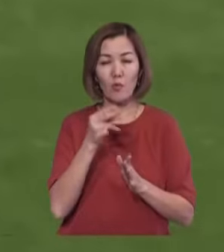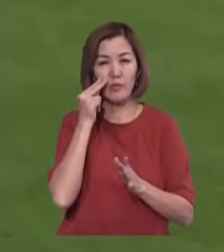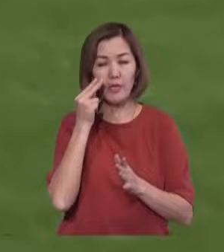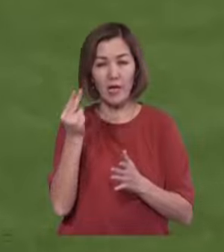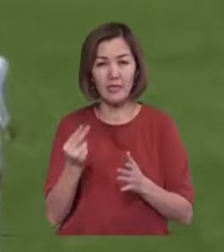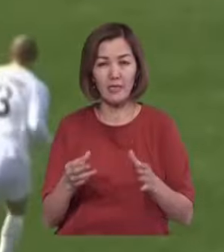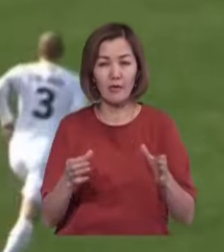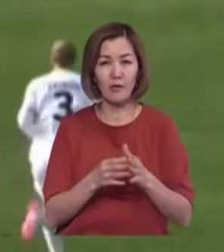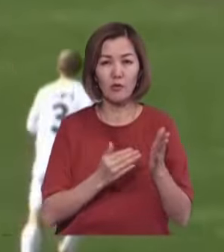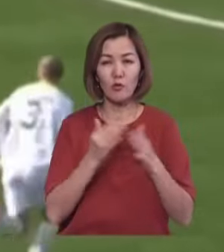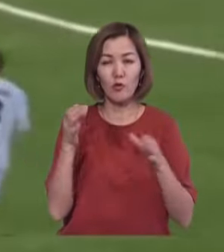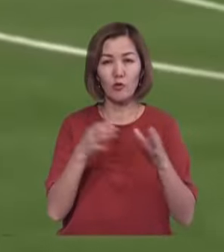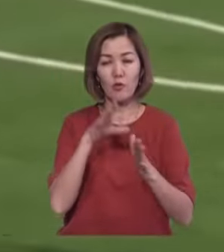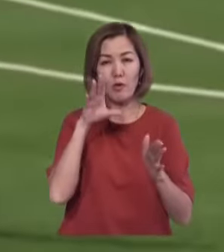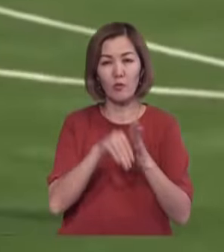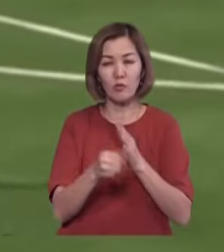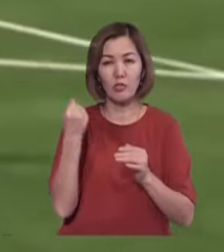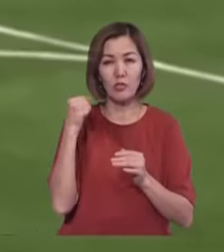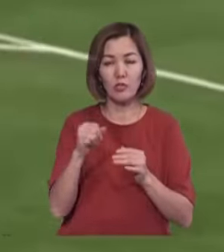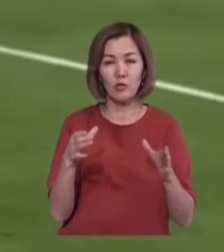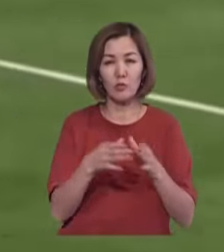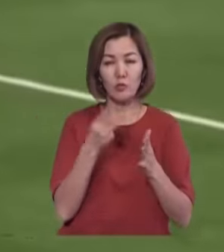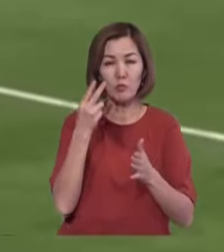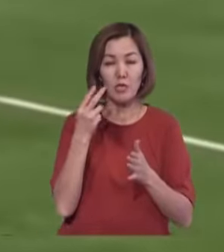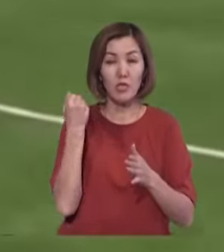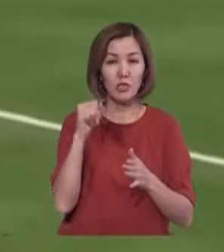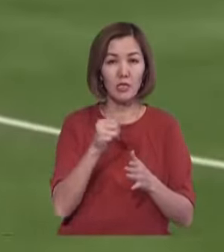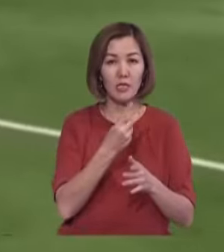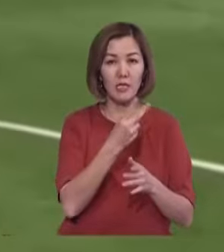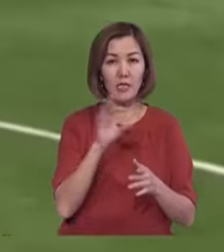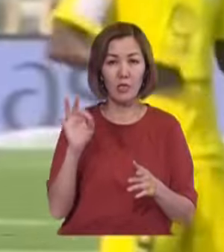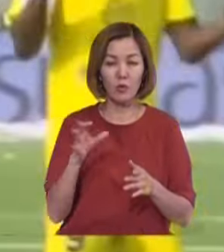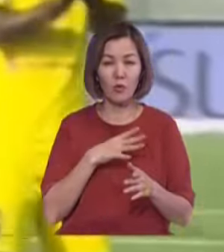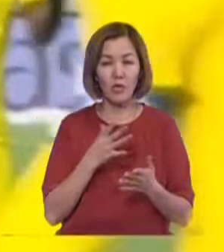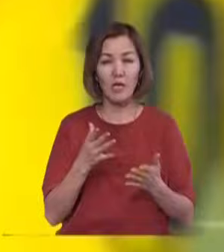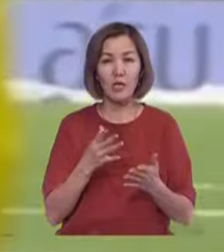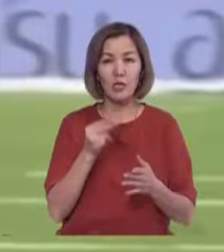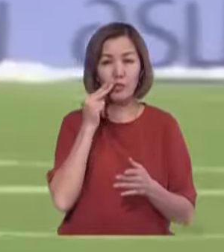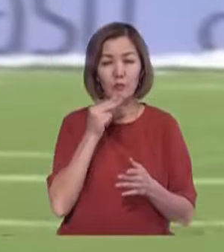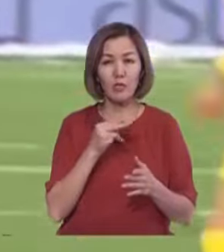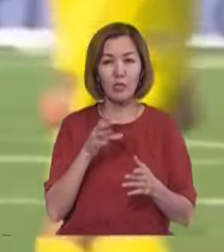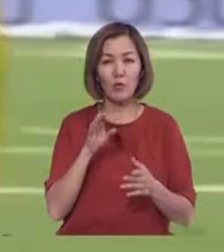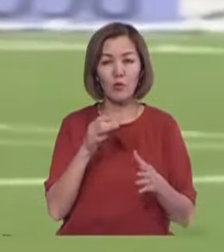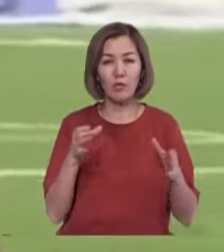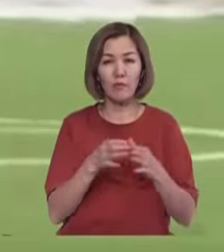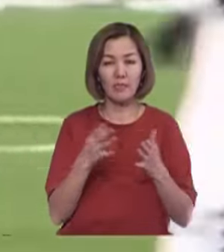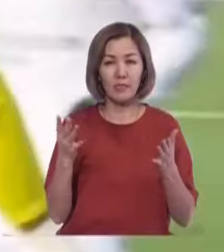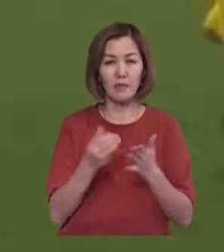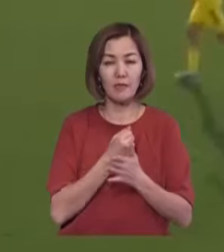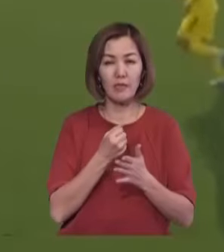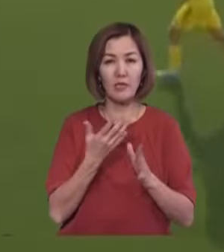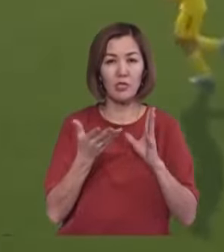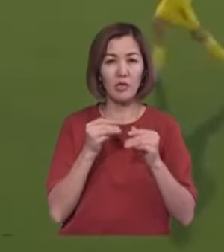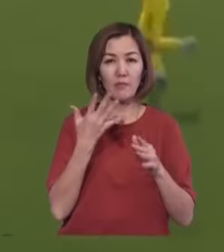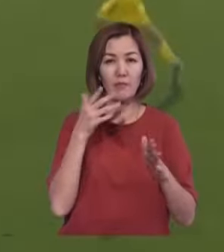жоғары топқа биыл қосылған Жеңіс ұжымын қиындықсыз жеңді. Қорытынды есеп 2-0. Ел чемпионы Шымкенттің Ордабасы Шахтер қақпасына жауапсыз 5